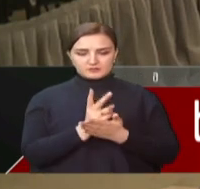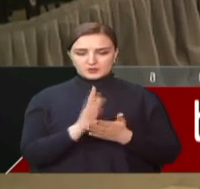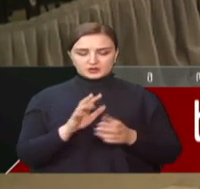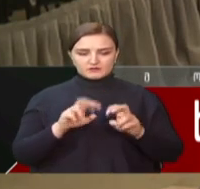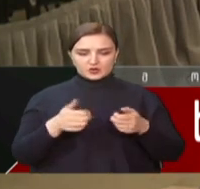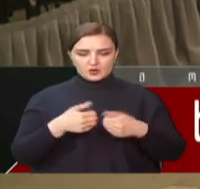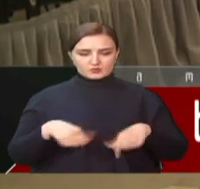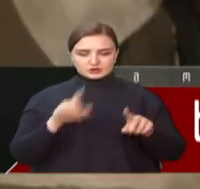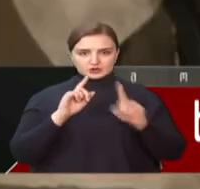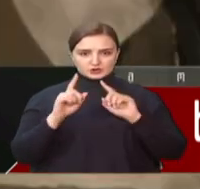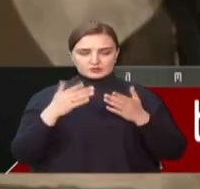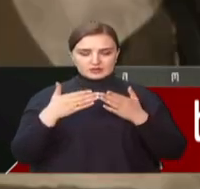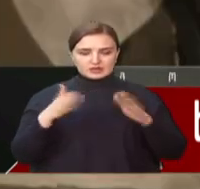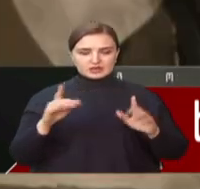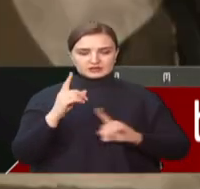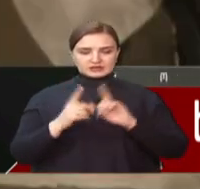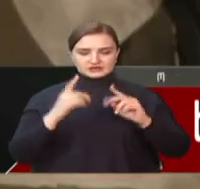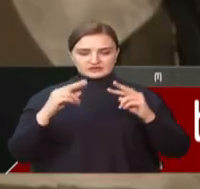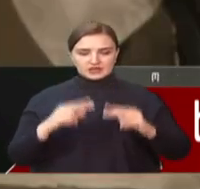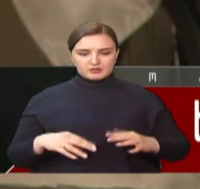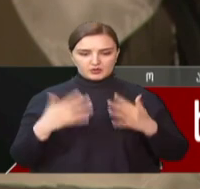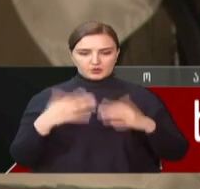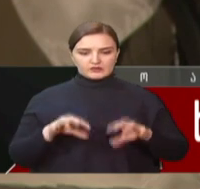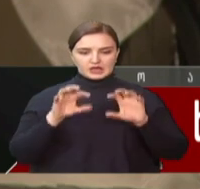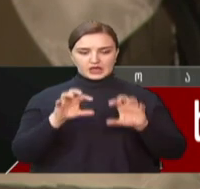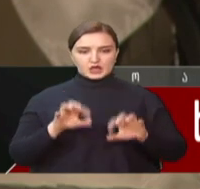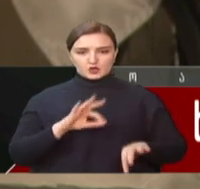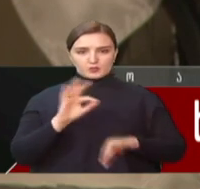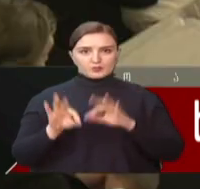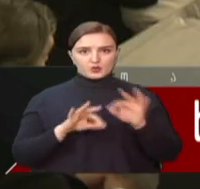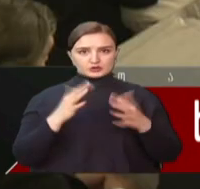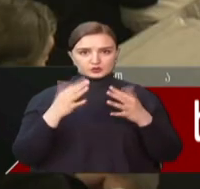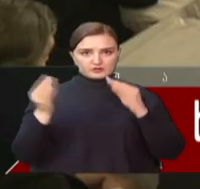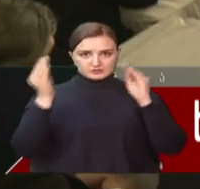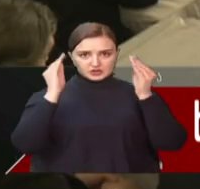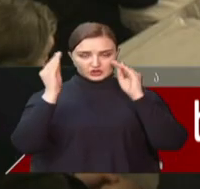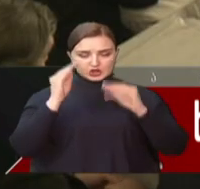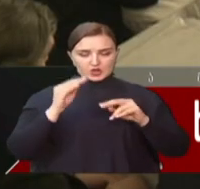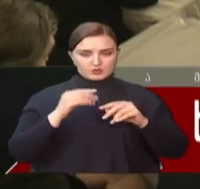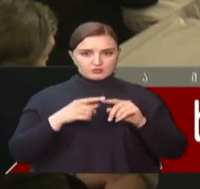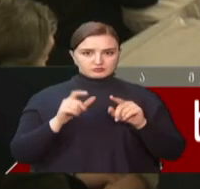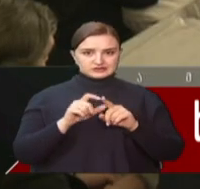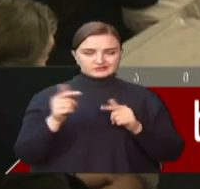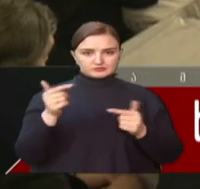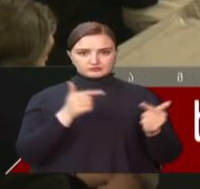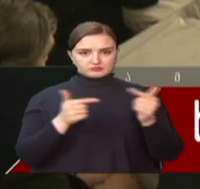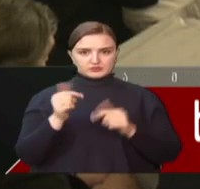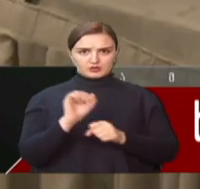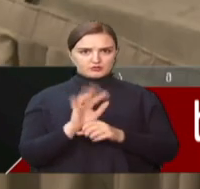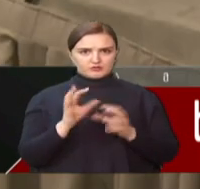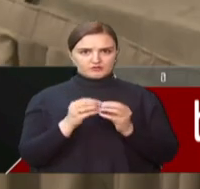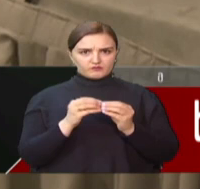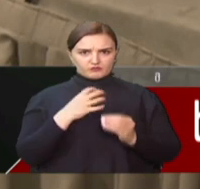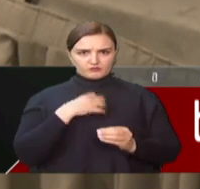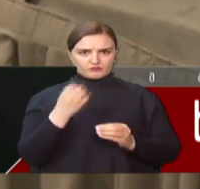კომიტეტის ხდომა გაიხსნა და ცვლილებების ავტორებმა უკვე კანონპროექტზე დაიწყეს მსჯელობა, ცხდომაზე ვნებათა ღელვა და შეზახილები არ წყდებოდა.